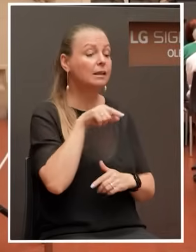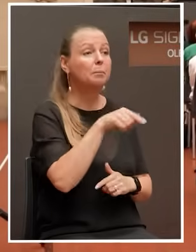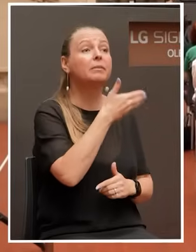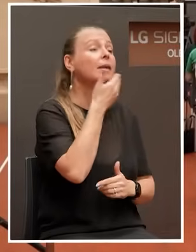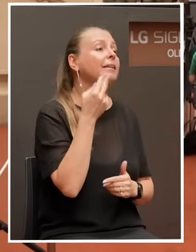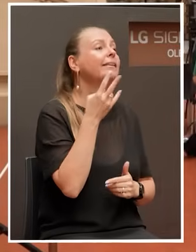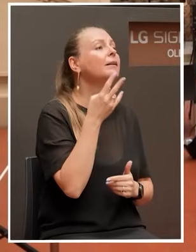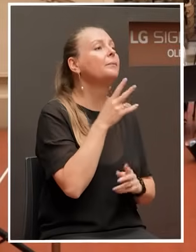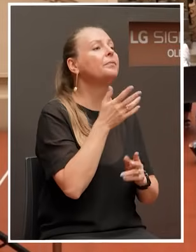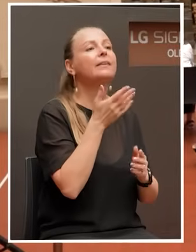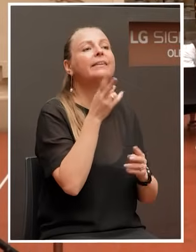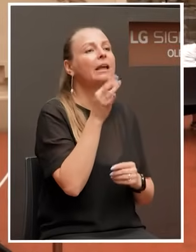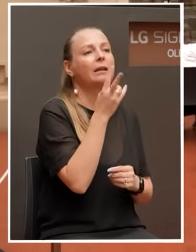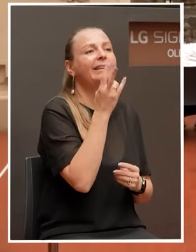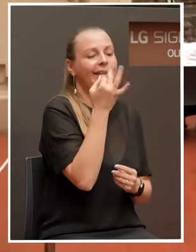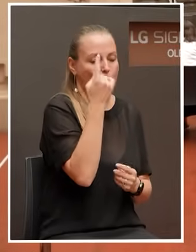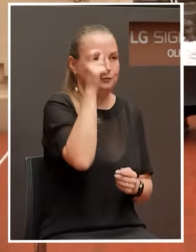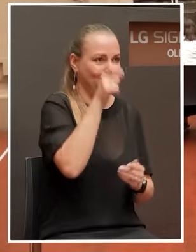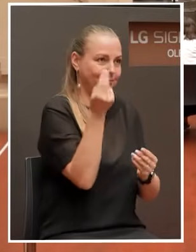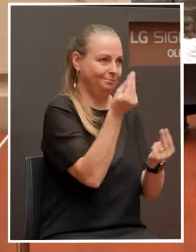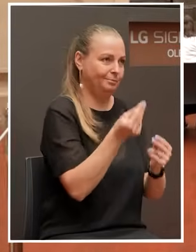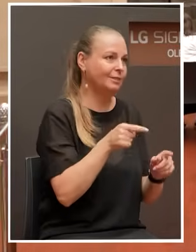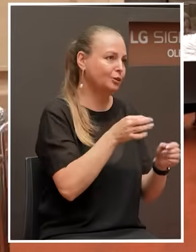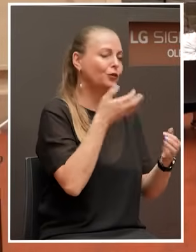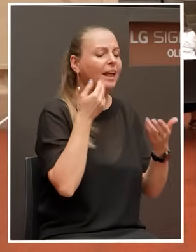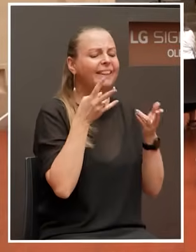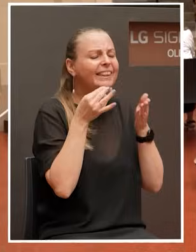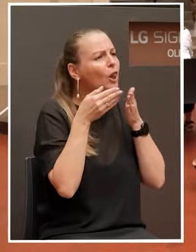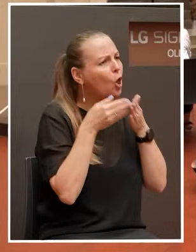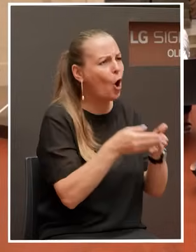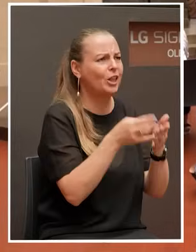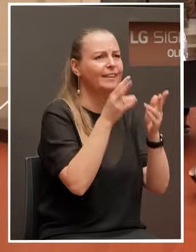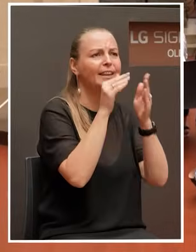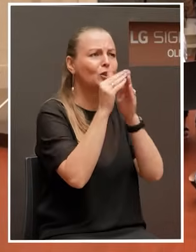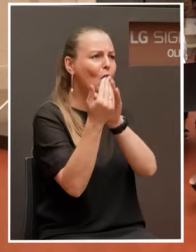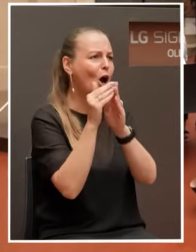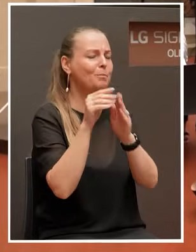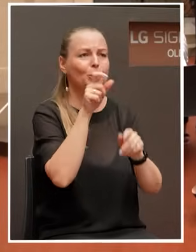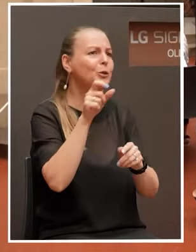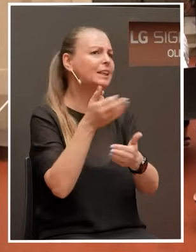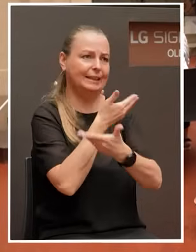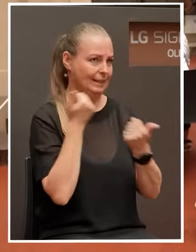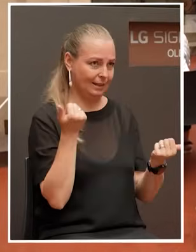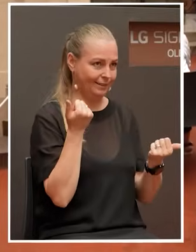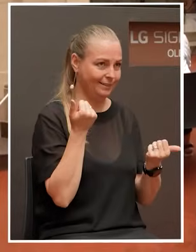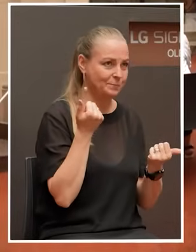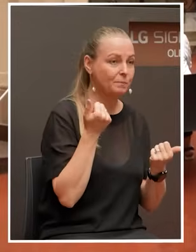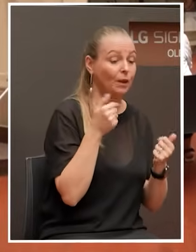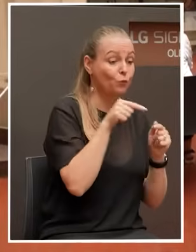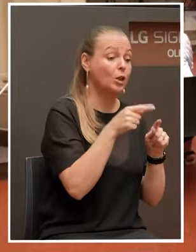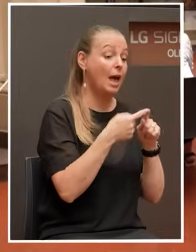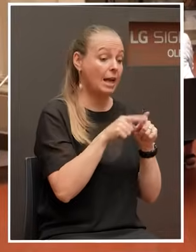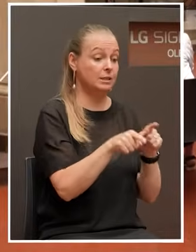намека на человеческих обитателей этих краев, там нет ни лодок, ни домов, ни людей, эти вещи он